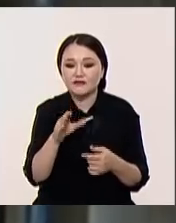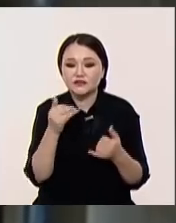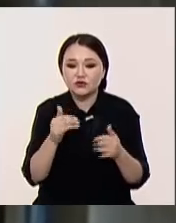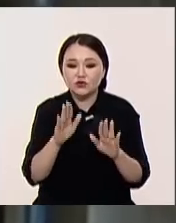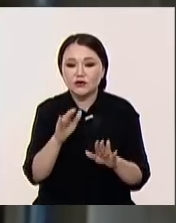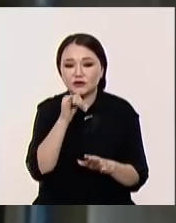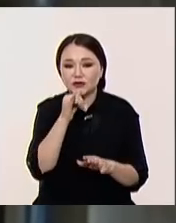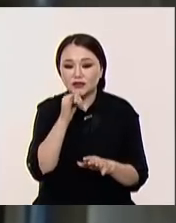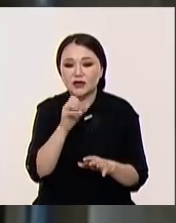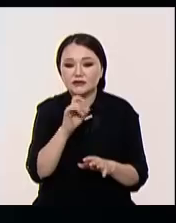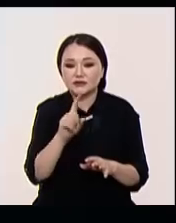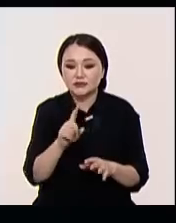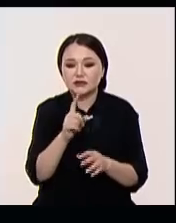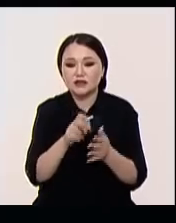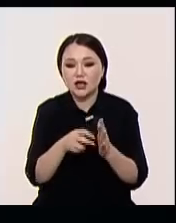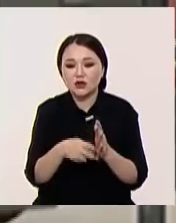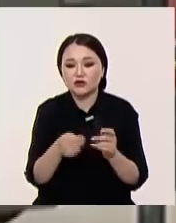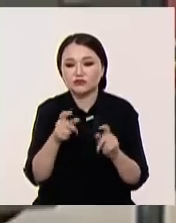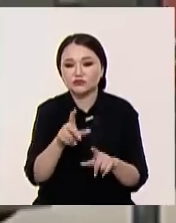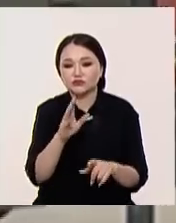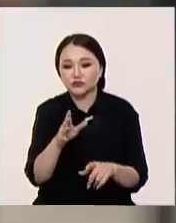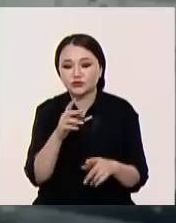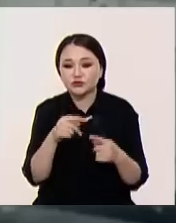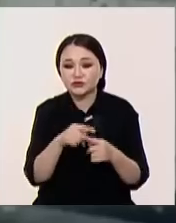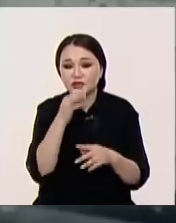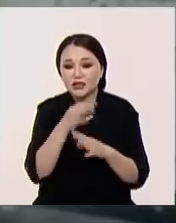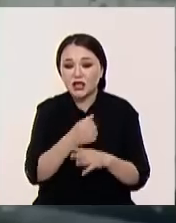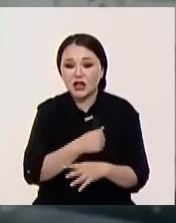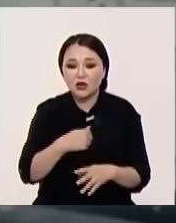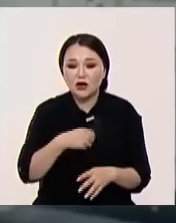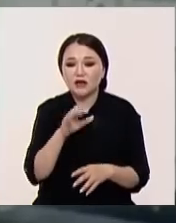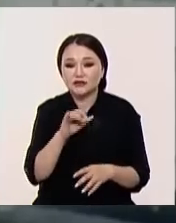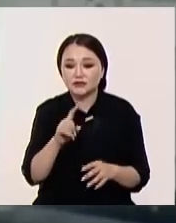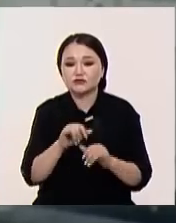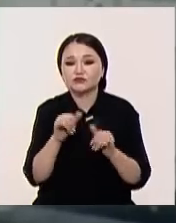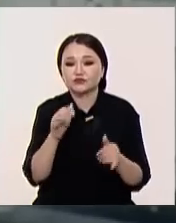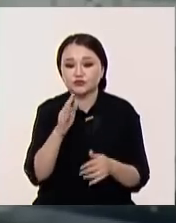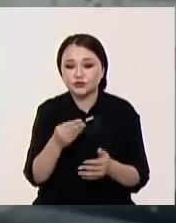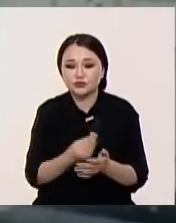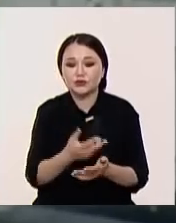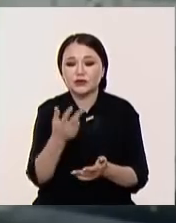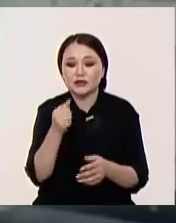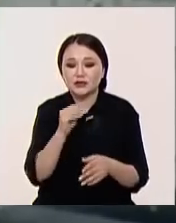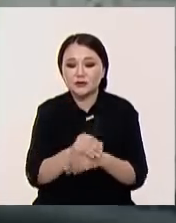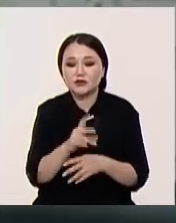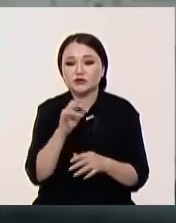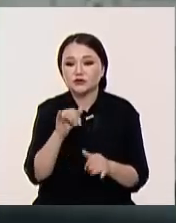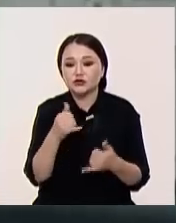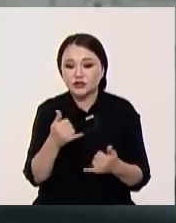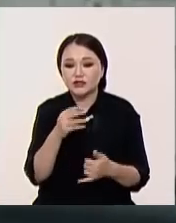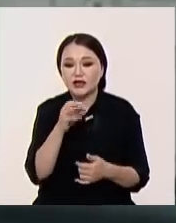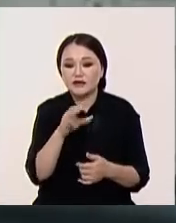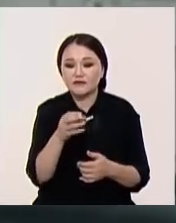тек темекінің акциздік салығы өсетінін нақты айтты. Алкогольге салынатын акциз де артады. Қазір арақ шарап өнімінің тарифі айтарлықтай